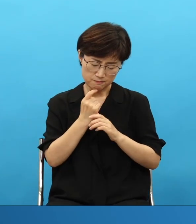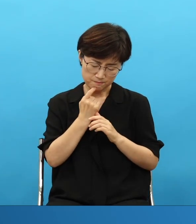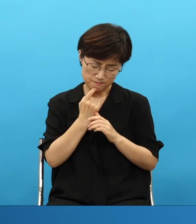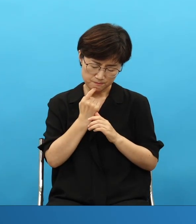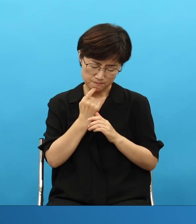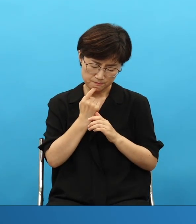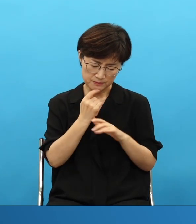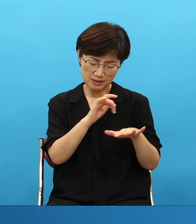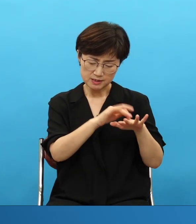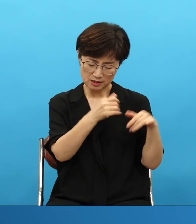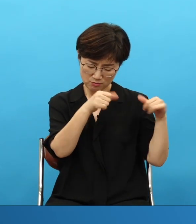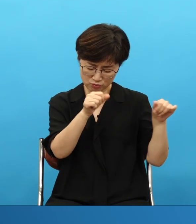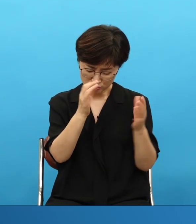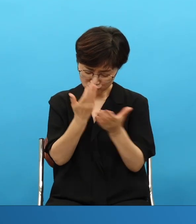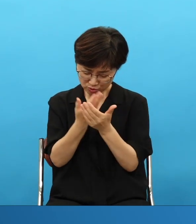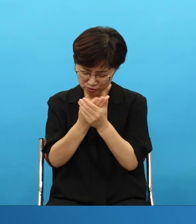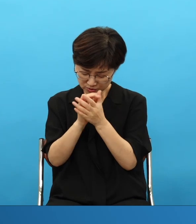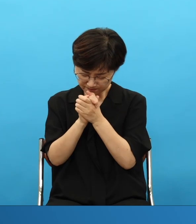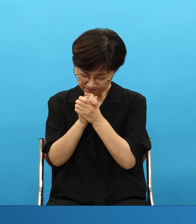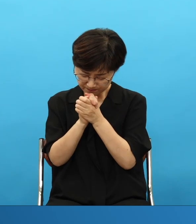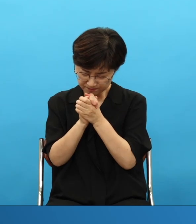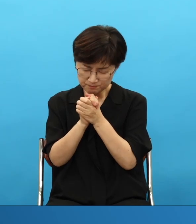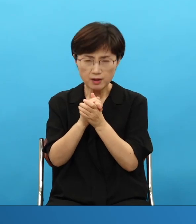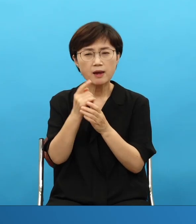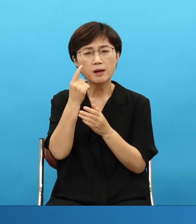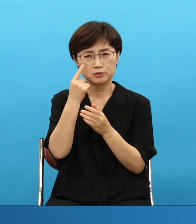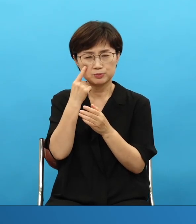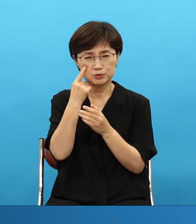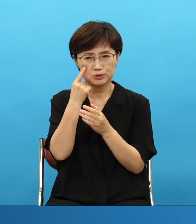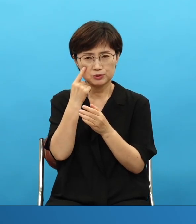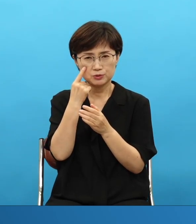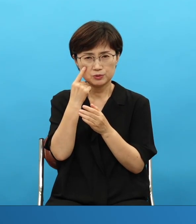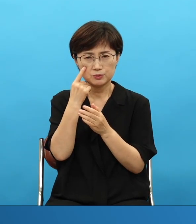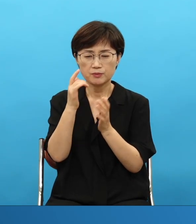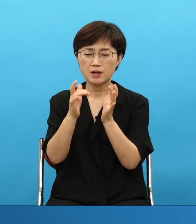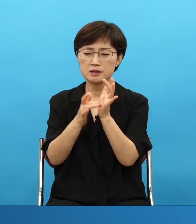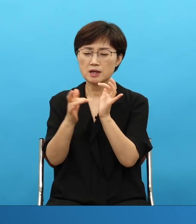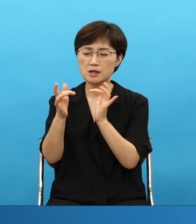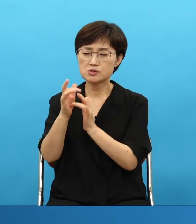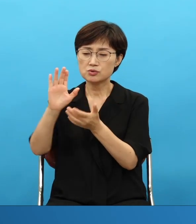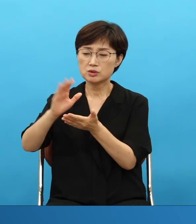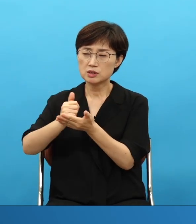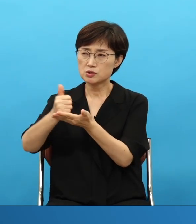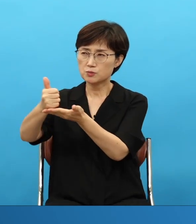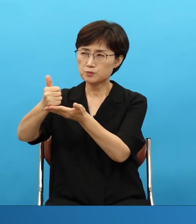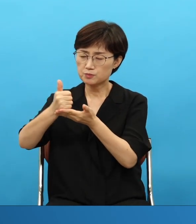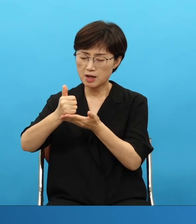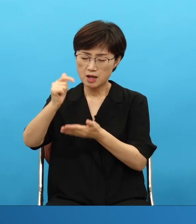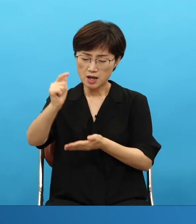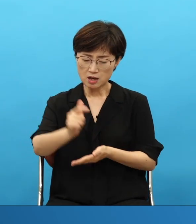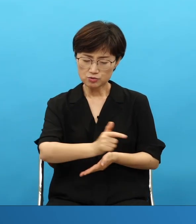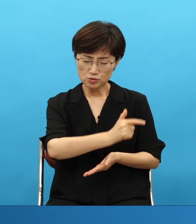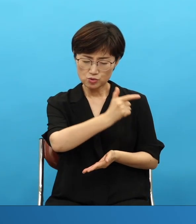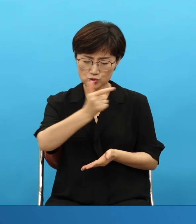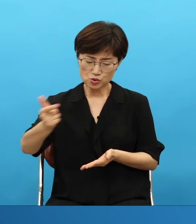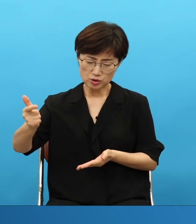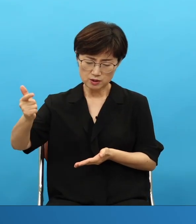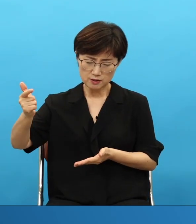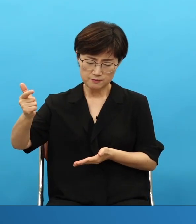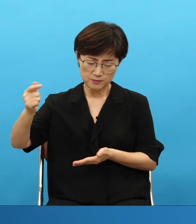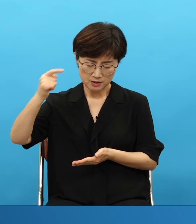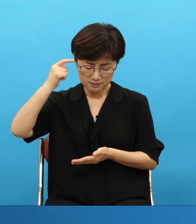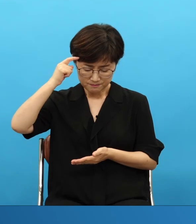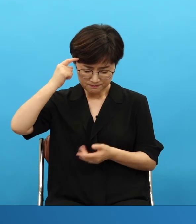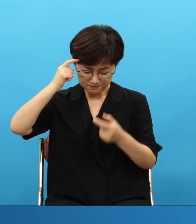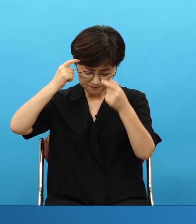in the name of the Almighty Jesus 체험해 Christ. 보셔야 됩니다. Force of 예수 darkness will 그리스도 crumble. 하루 종일 깊은 기도했는데 어떤 일이 벌어졌는가 You